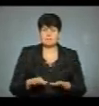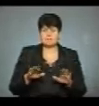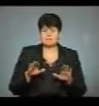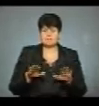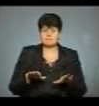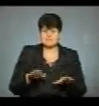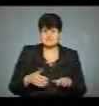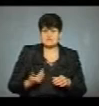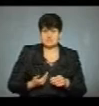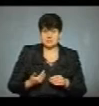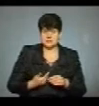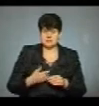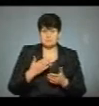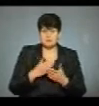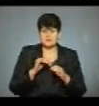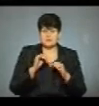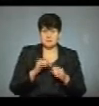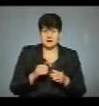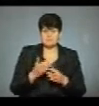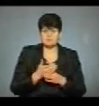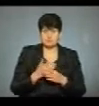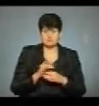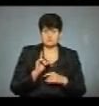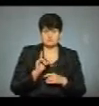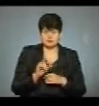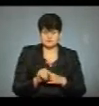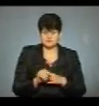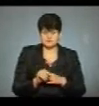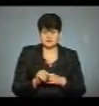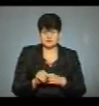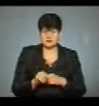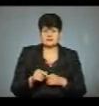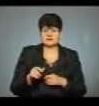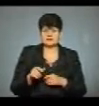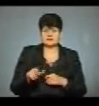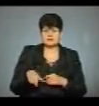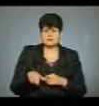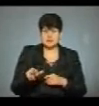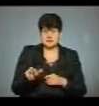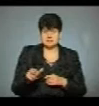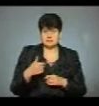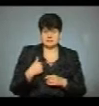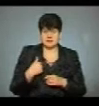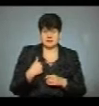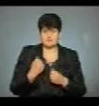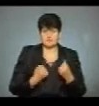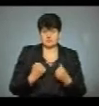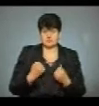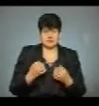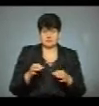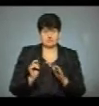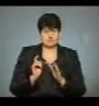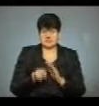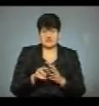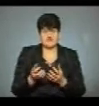Юліан Прокіпчак має право пільгового проїзду у громадському транспорті. Суть в тому, що на трасі шофер мене на автобус не пустить і